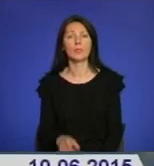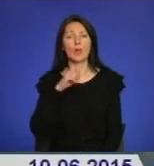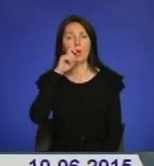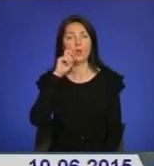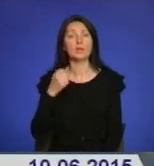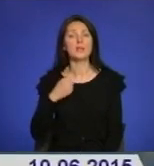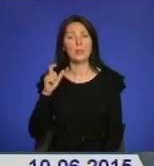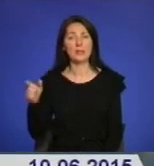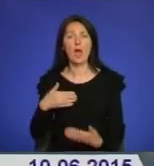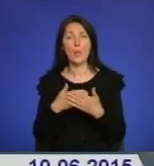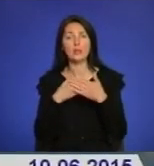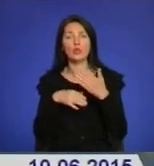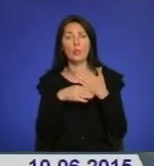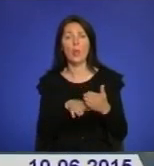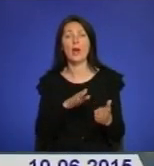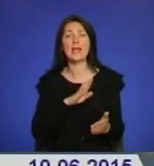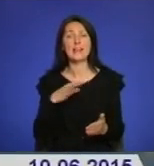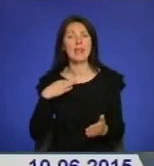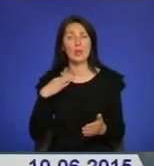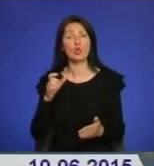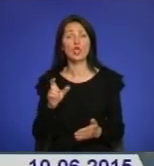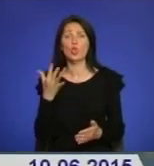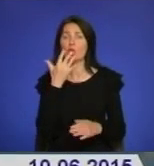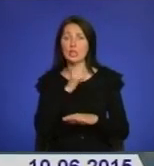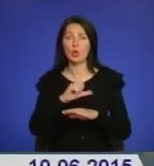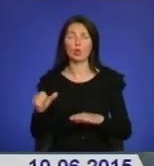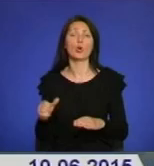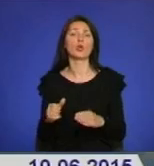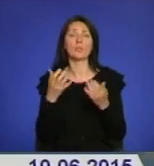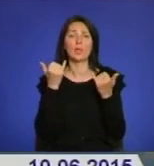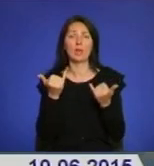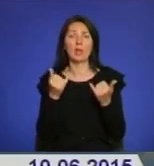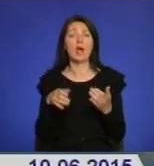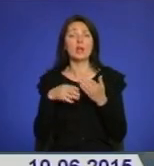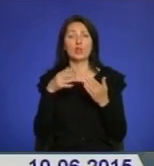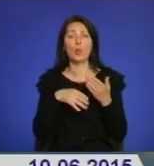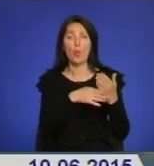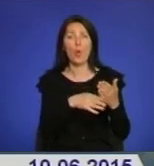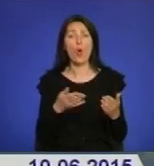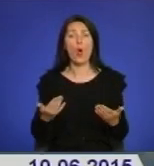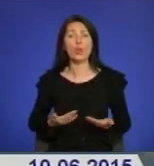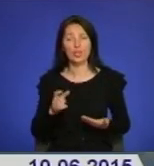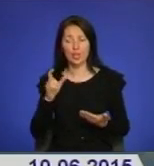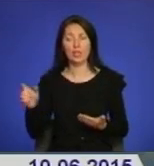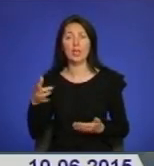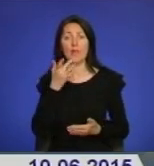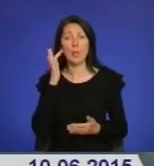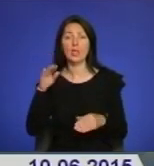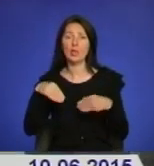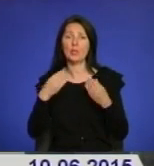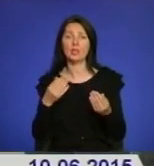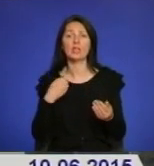Українським бійцям активно допомагають небайдужі люди із-за кордону. Днями допомогу від жителів Америки передали військовим. Подробиці